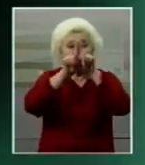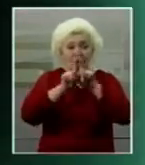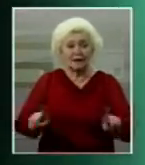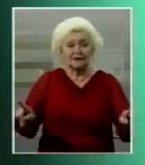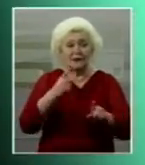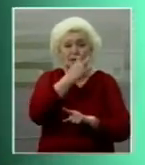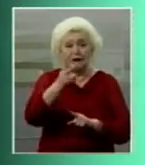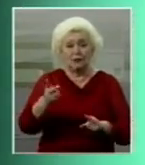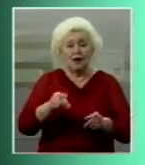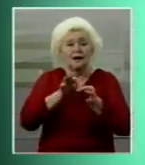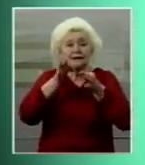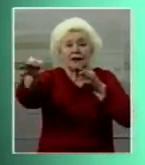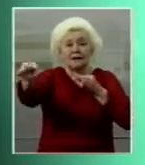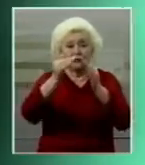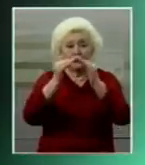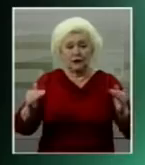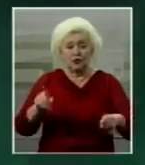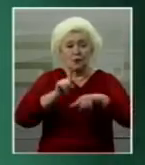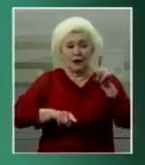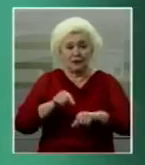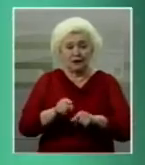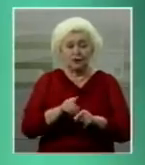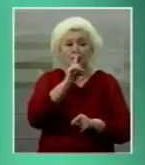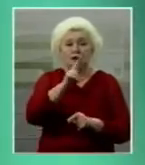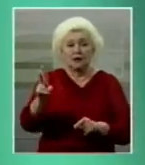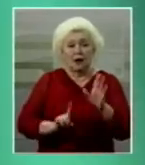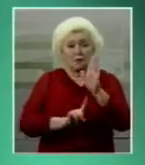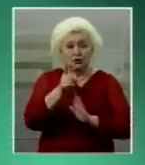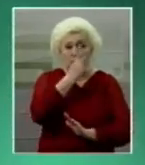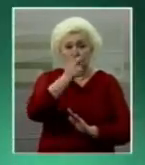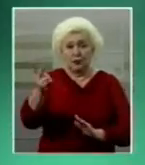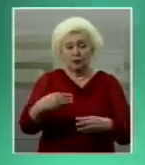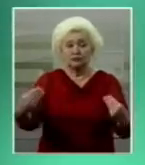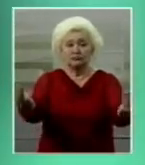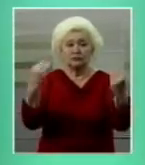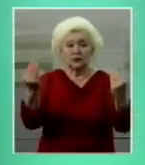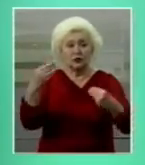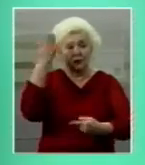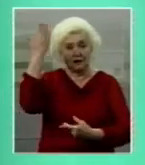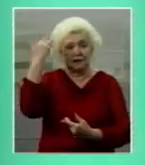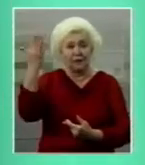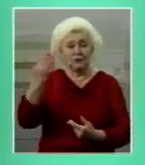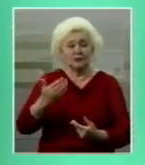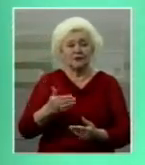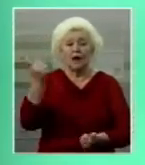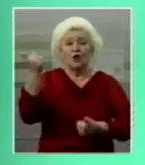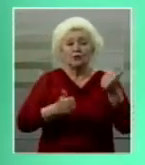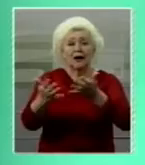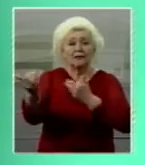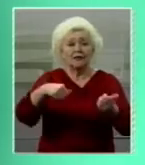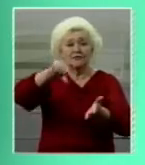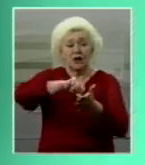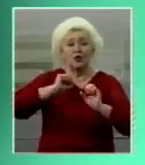виді, далеко від дому, від батьків, ось там вони почали показувати свої суперздібності. У змагання взяли